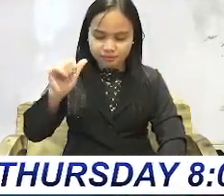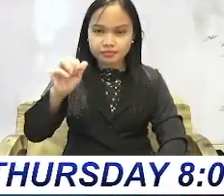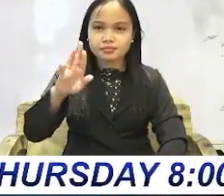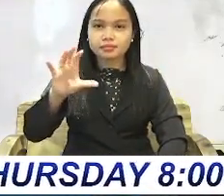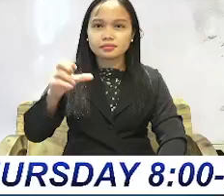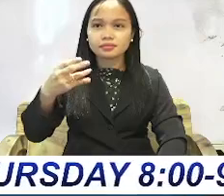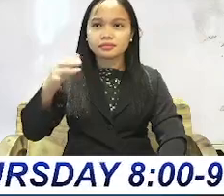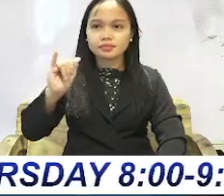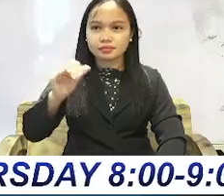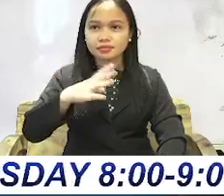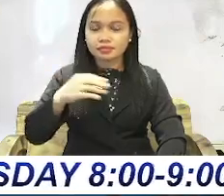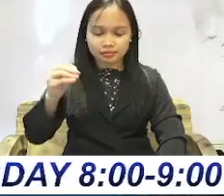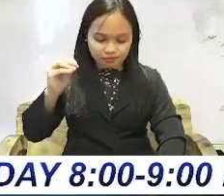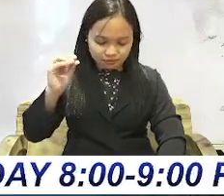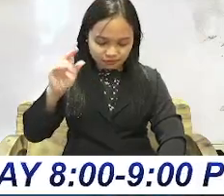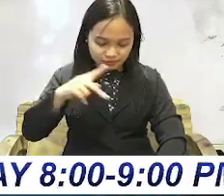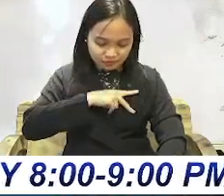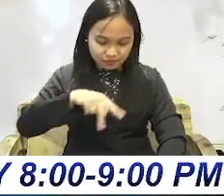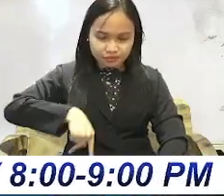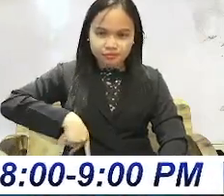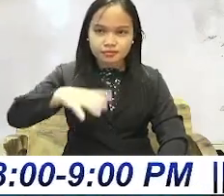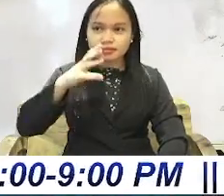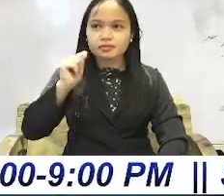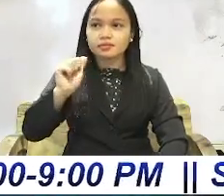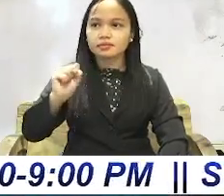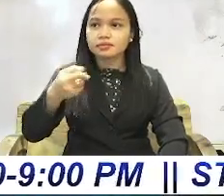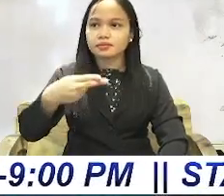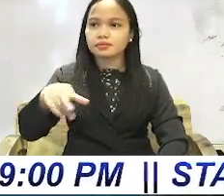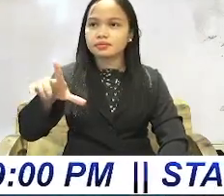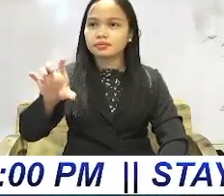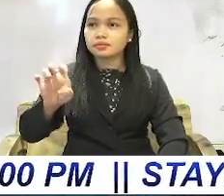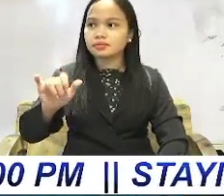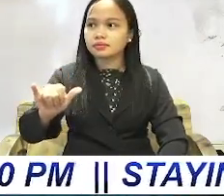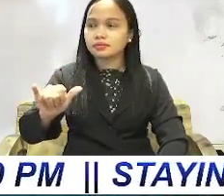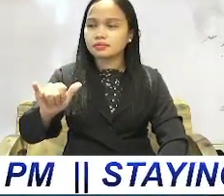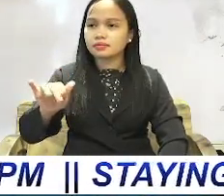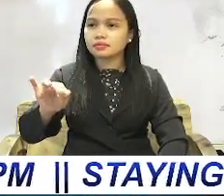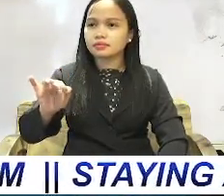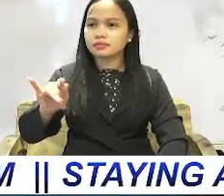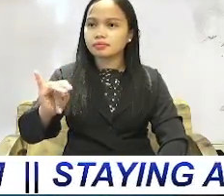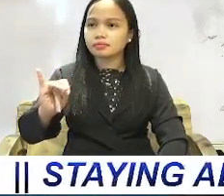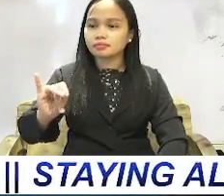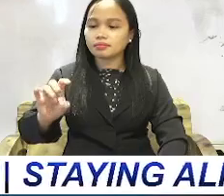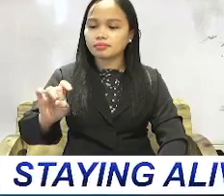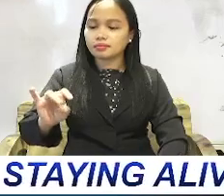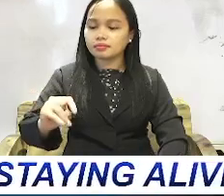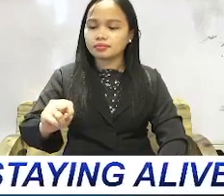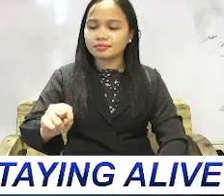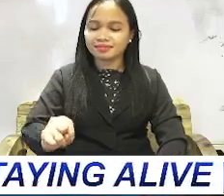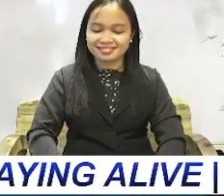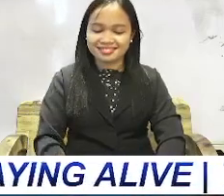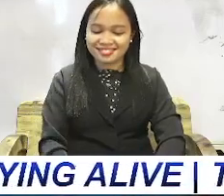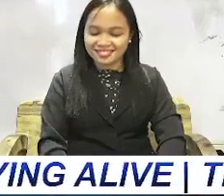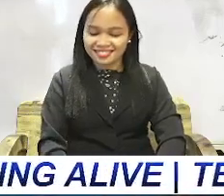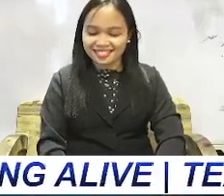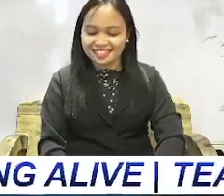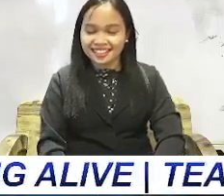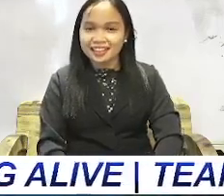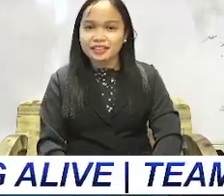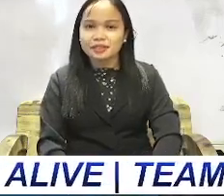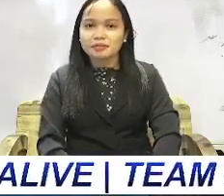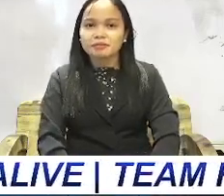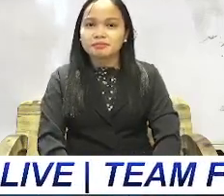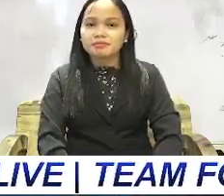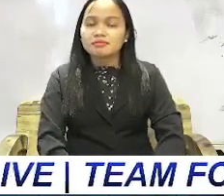Princess Segovia, and si Ashley Morales. Benis? Di ba dito yung Benis? Yes. Hindi, iba yun. Yung si Benis, sir. Benis